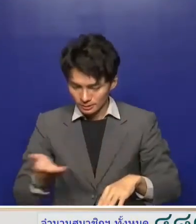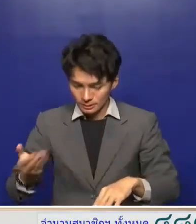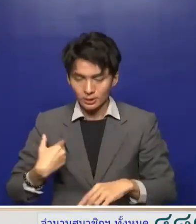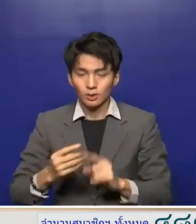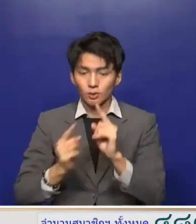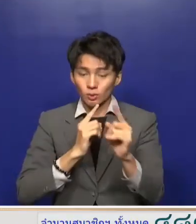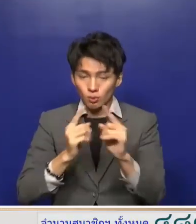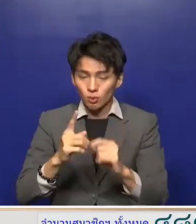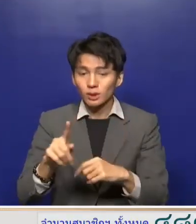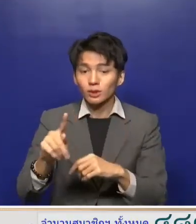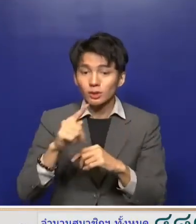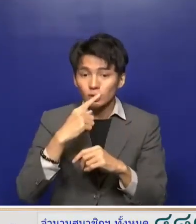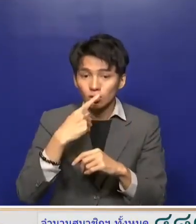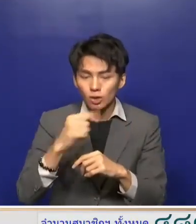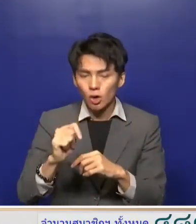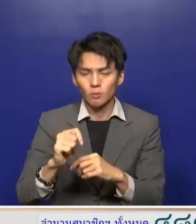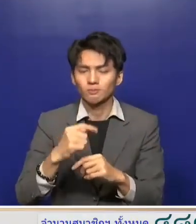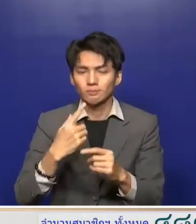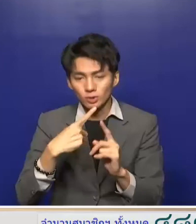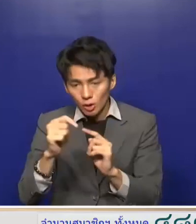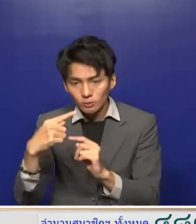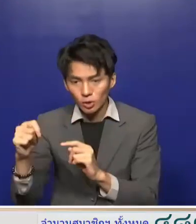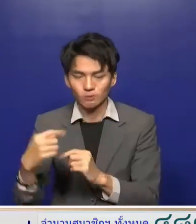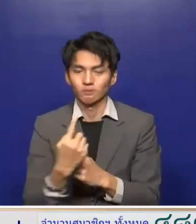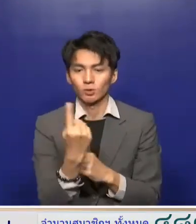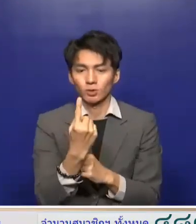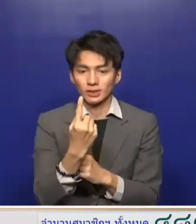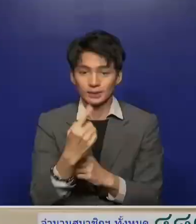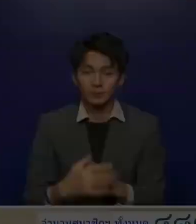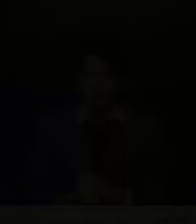ข้องสั้นๆนะครับเพียงแค่รายเดียวครับขอบพระคุณครับ